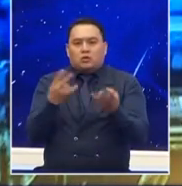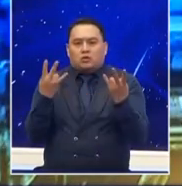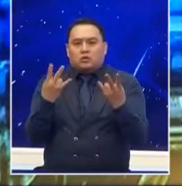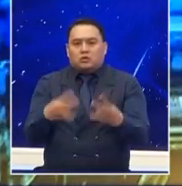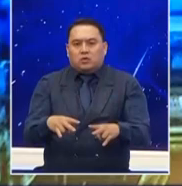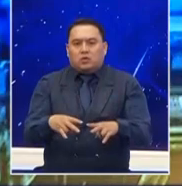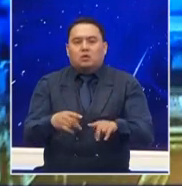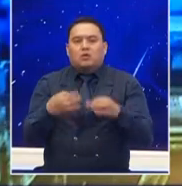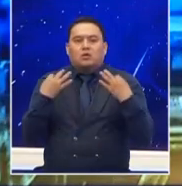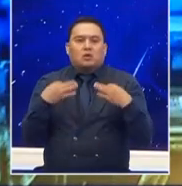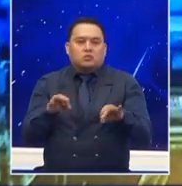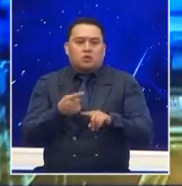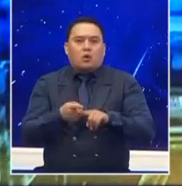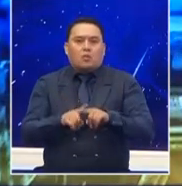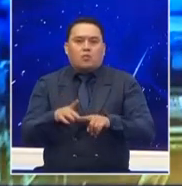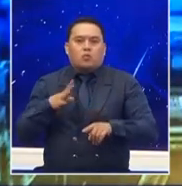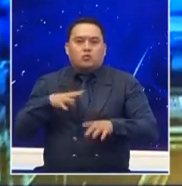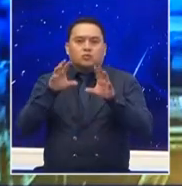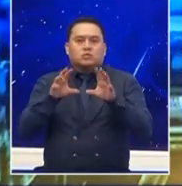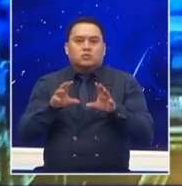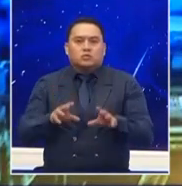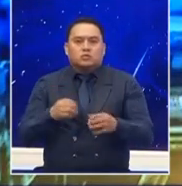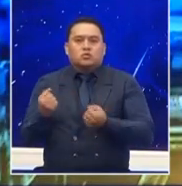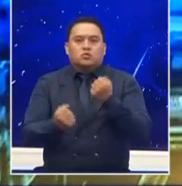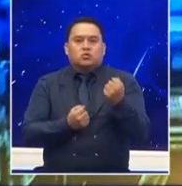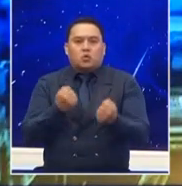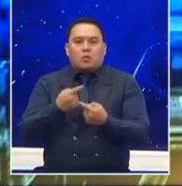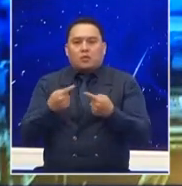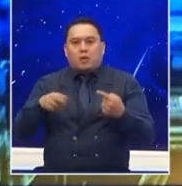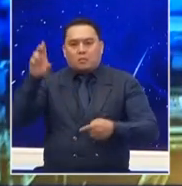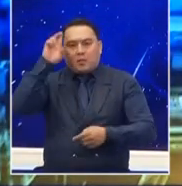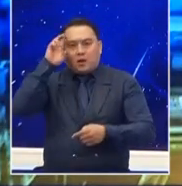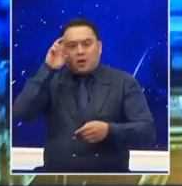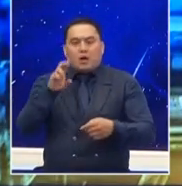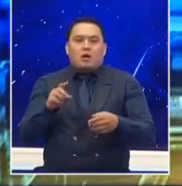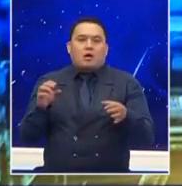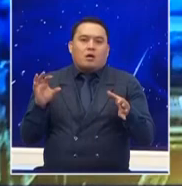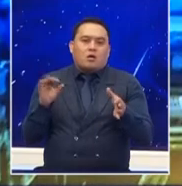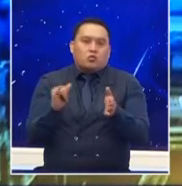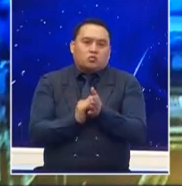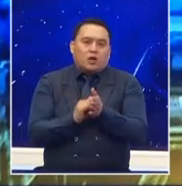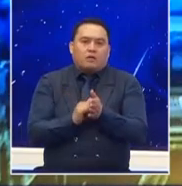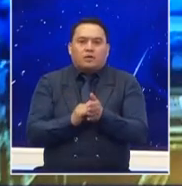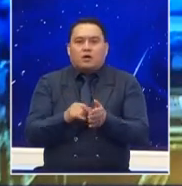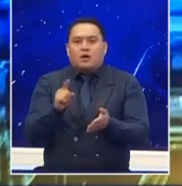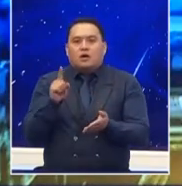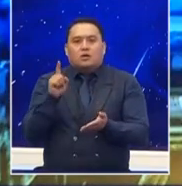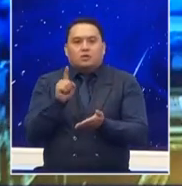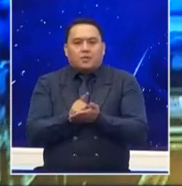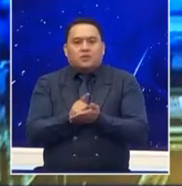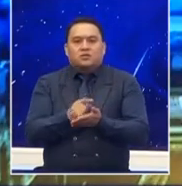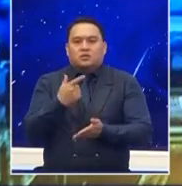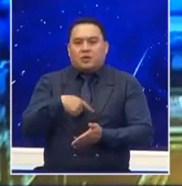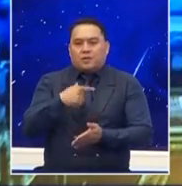жүруіне жүрмеуіне рұқсат. Бірақ бұл заң шетелдік жүргізушілермен өзге де мемлекетте тіркелген автокөліктерге қатысты емес. Мұндай